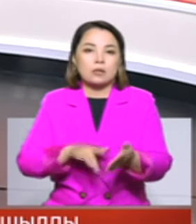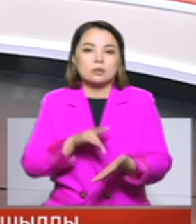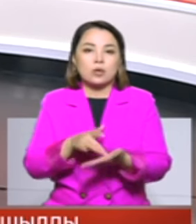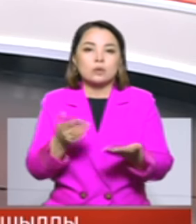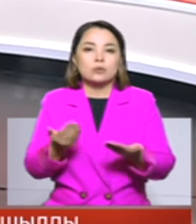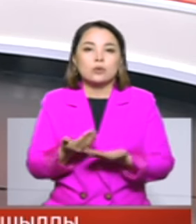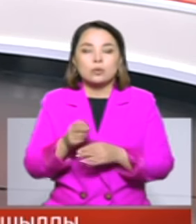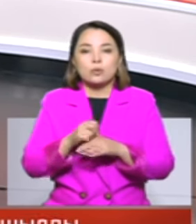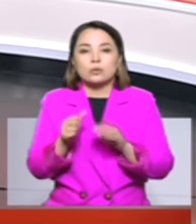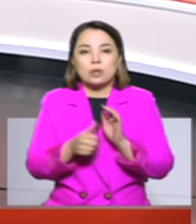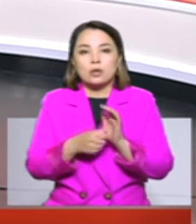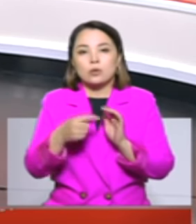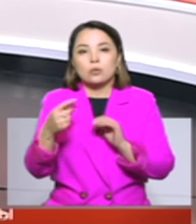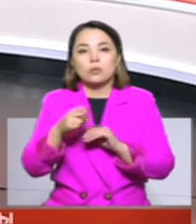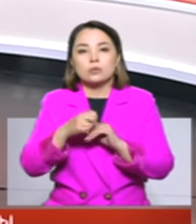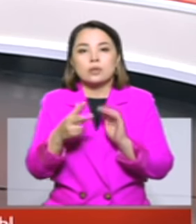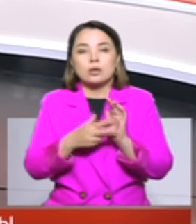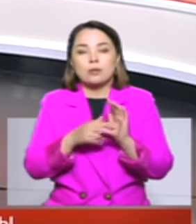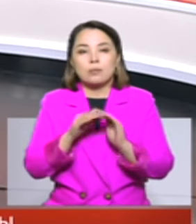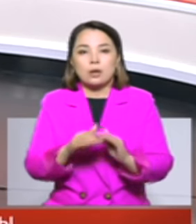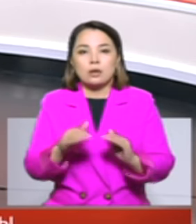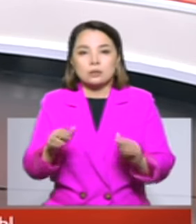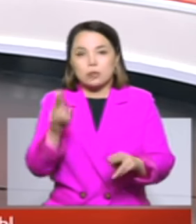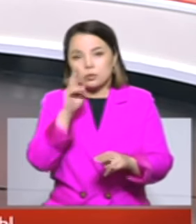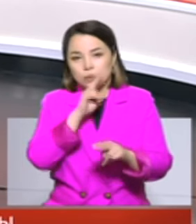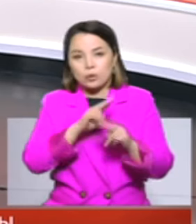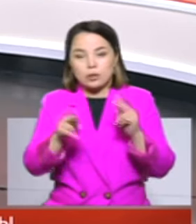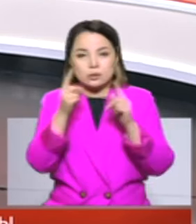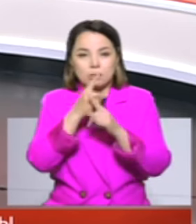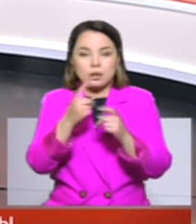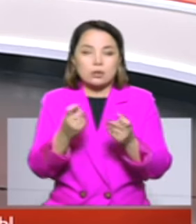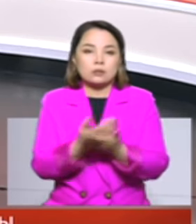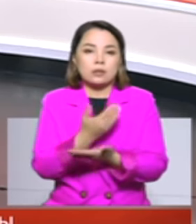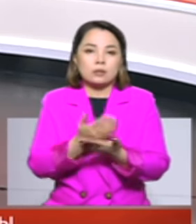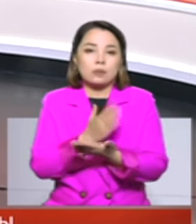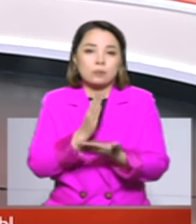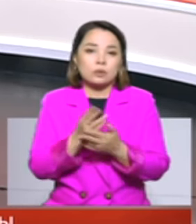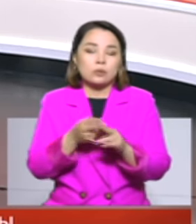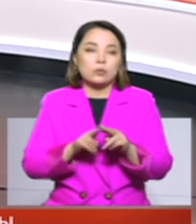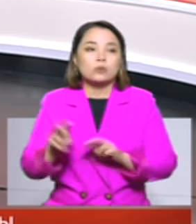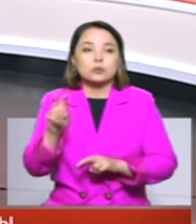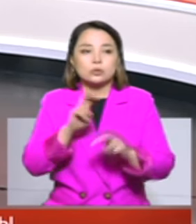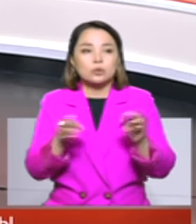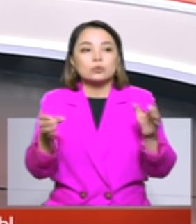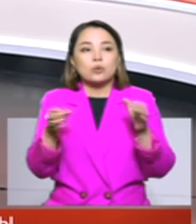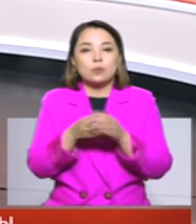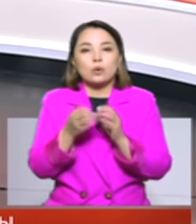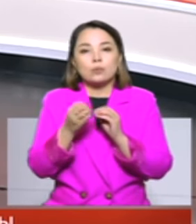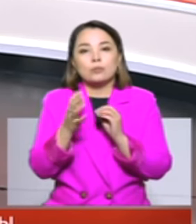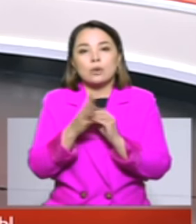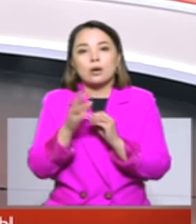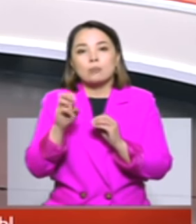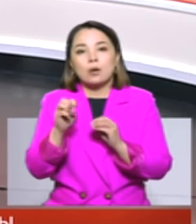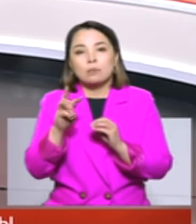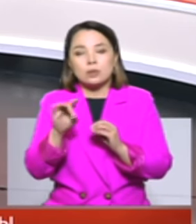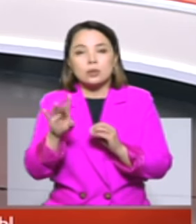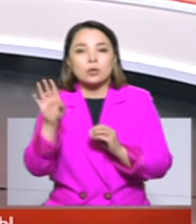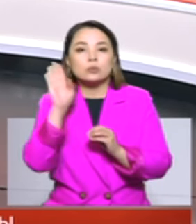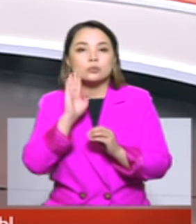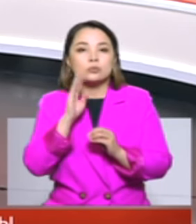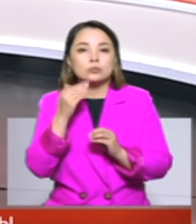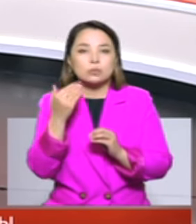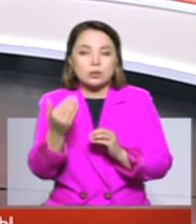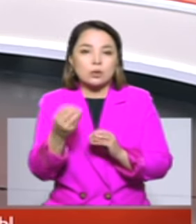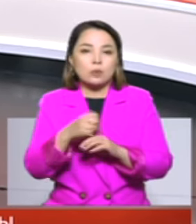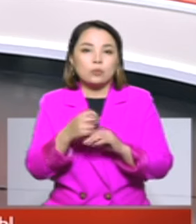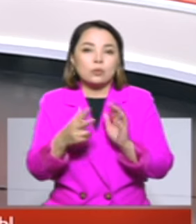тұрғыны 16 және 18 жастағы балаларының жоғалғаны туралы хабарлаған еді. Іздестіру тобы 15 мамыр күні судан